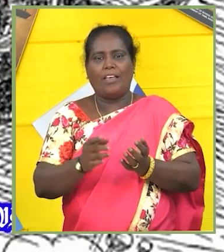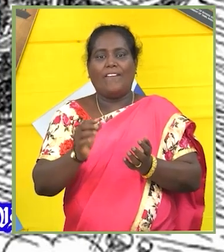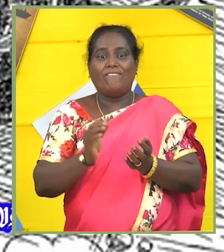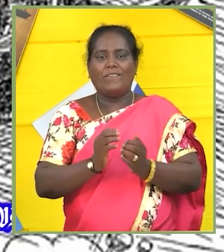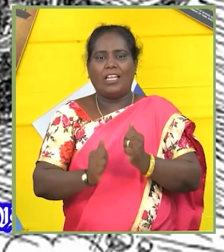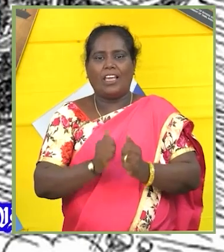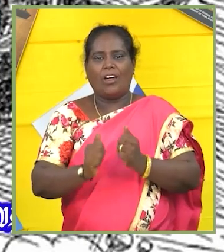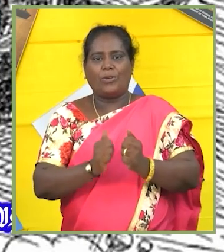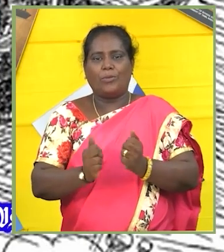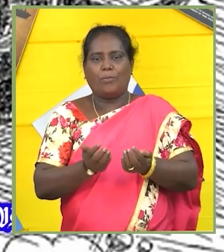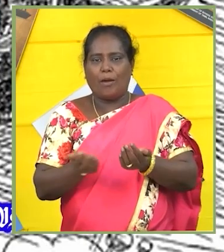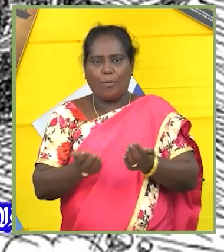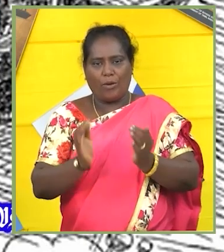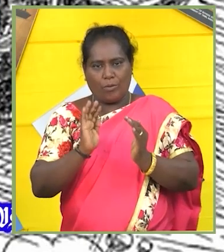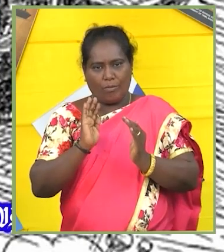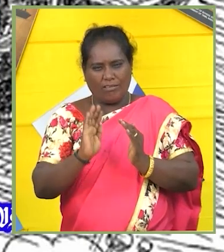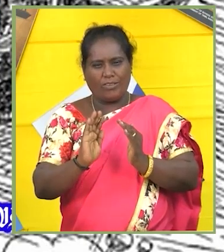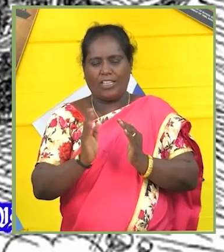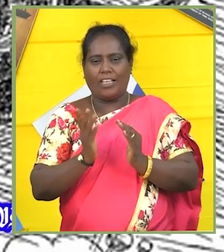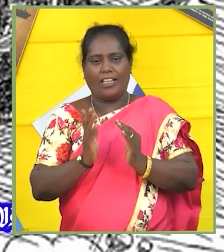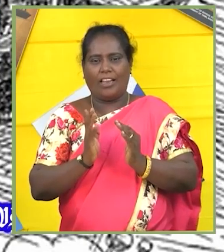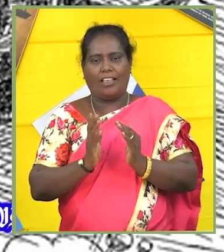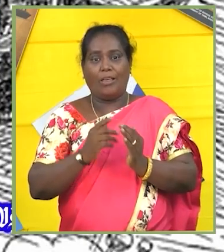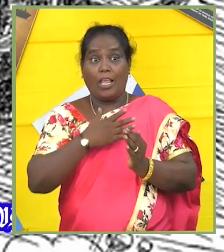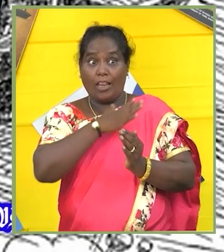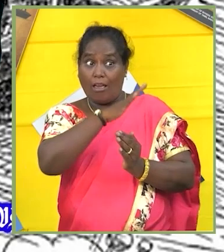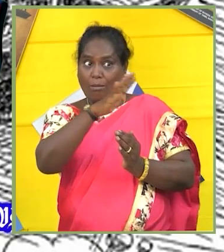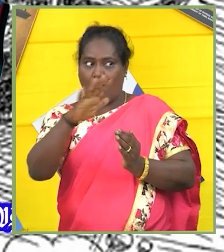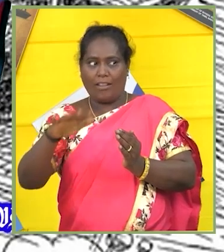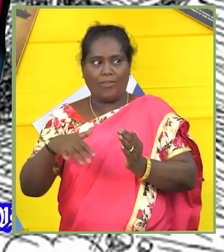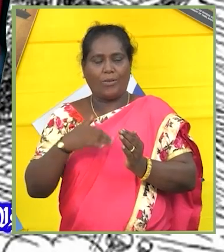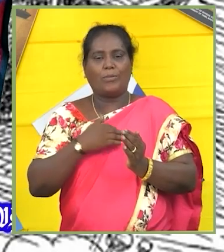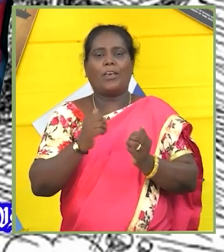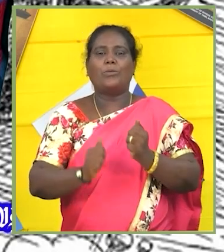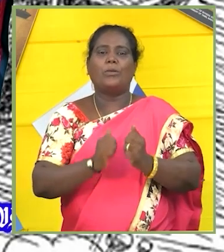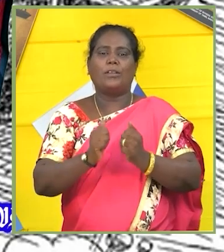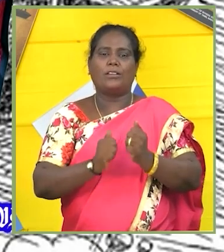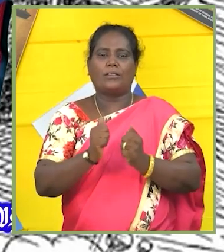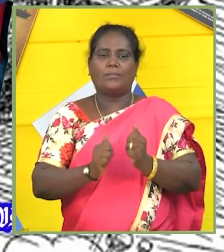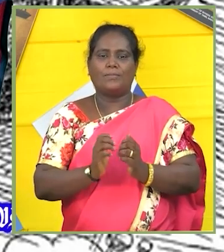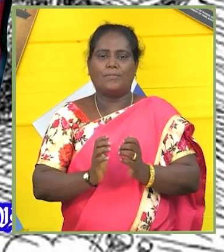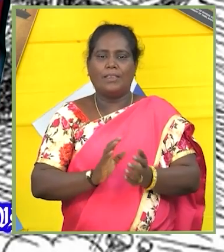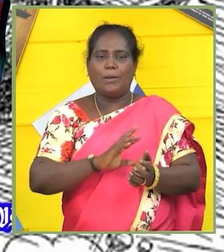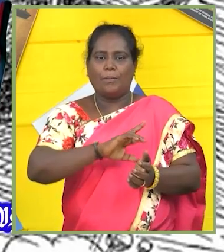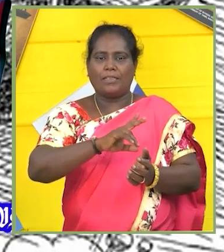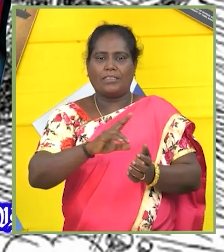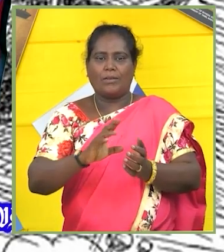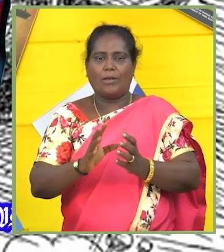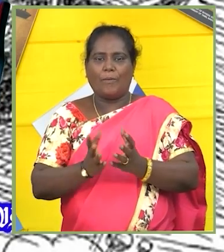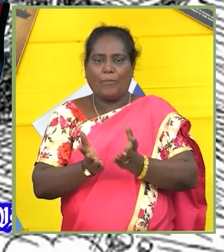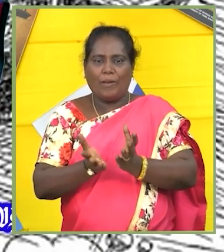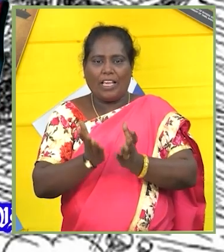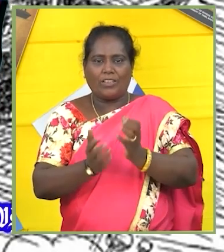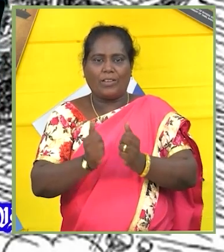பாரதியார். விளையாட்டு என்றால் பாப்பாவிற்கு மட்டும்தானா? மாணவர்களே, நம் அனைவருக்குமே கொண்டாட்டம்தான் இல்லையா? அத்தகைய